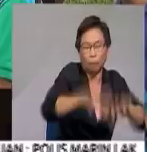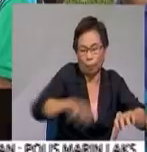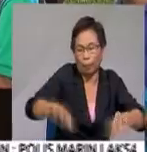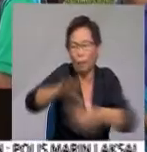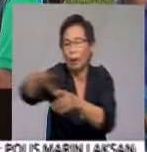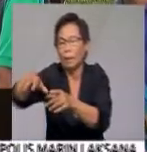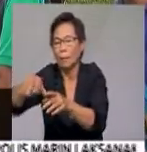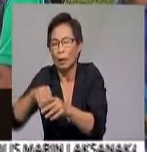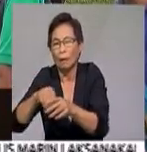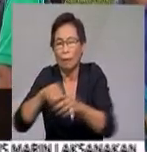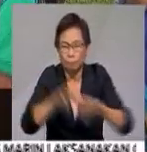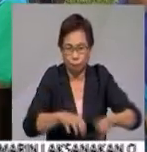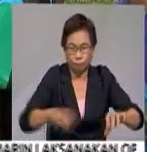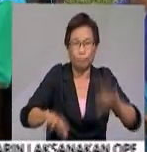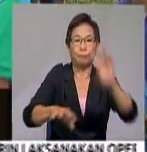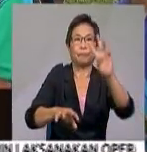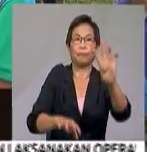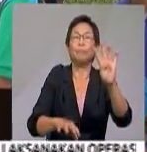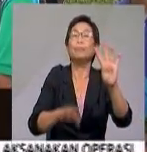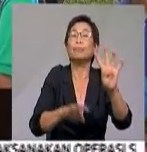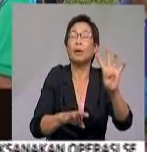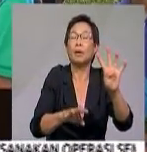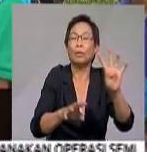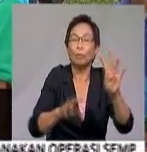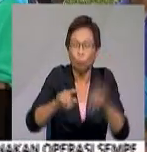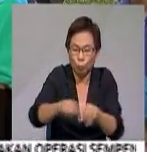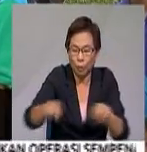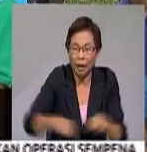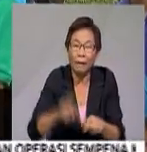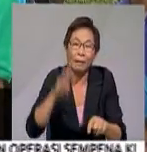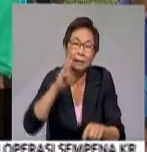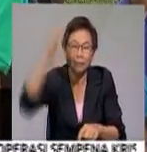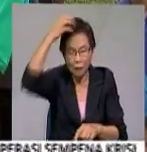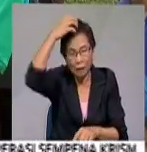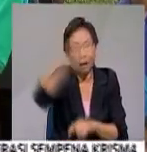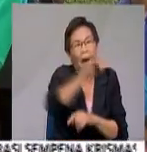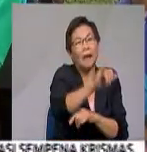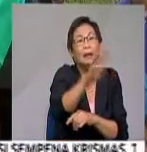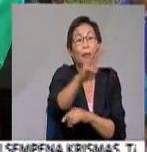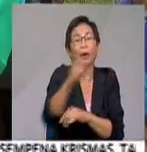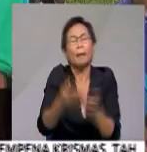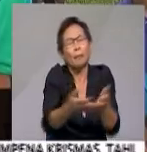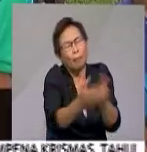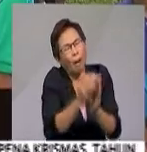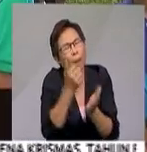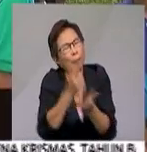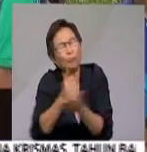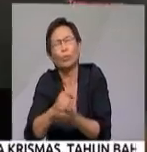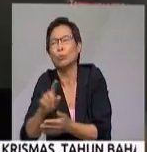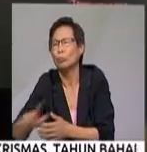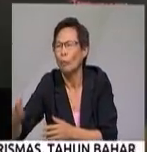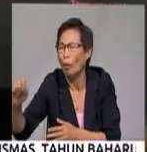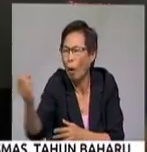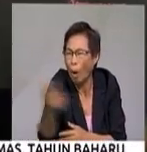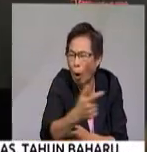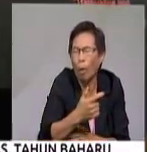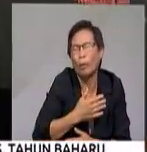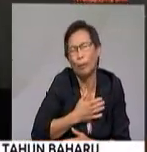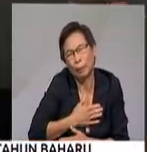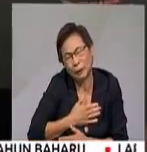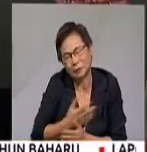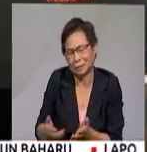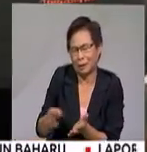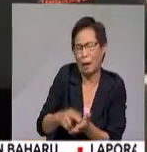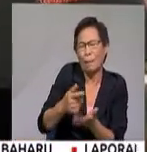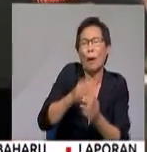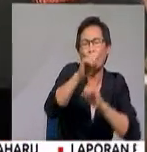meliputi 4 wilayah Air Selangor. IWK juga memohon bantuan orang ramai supaya melaporkan sebarang